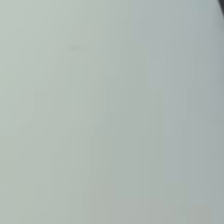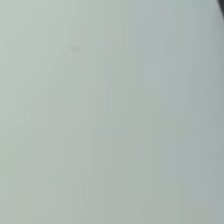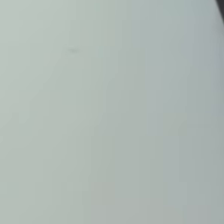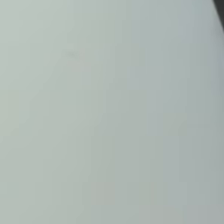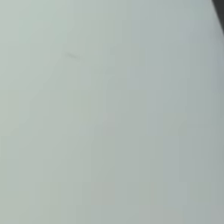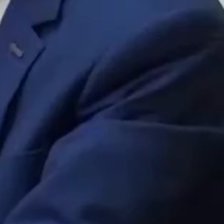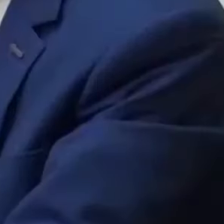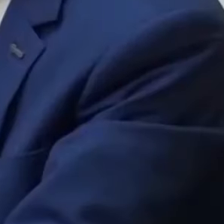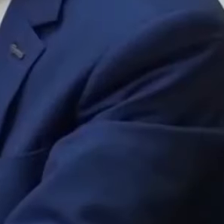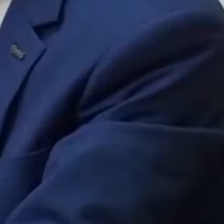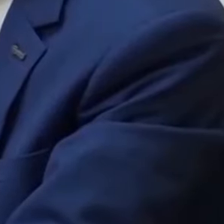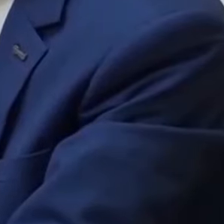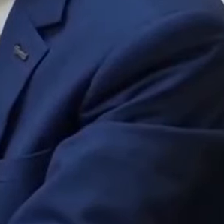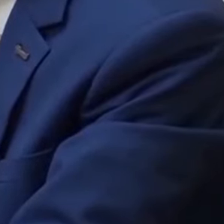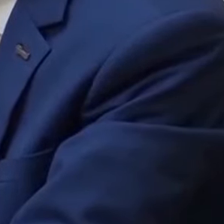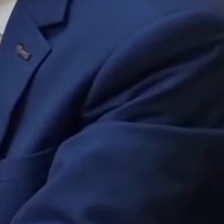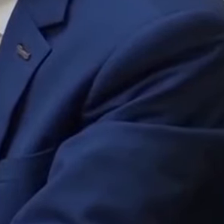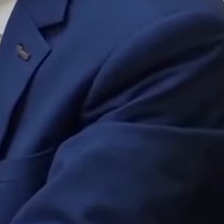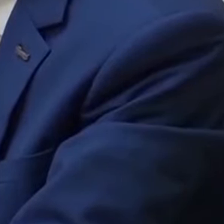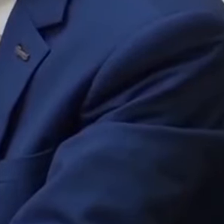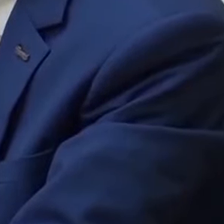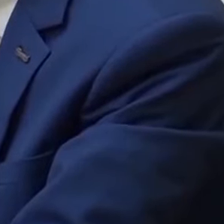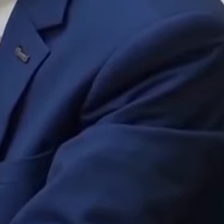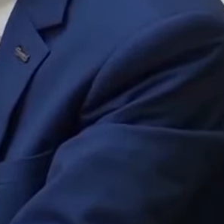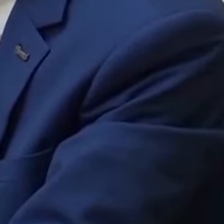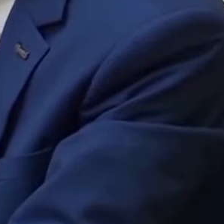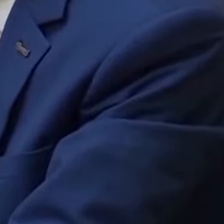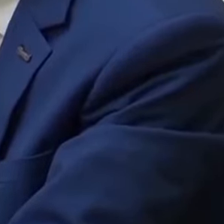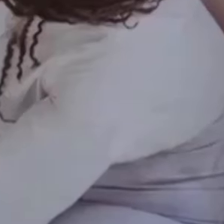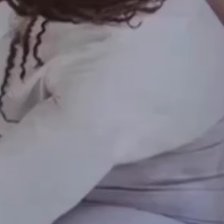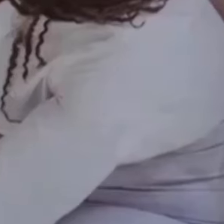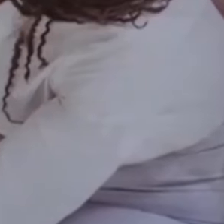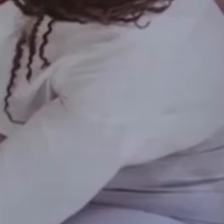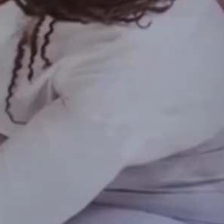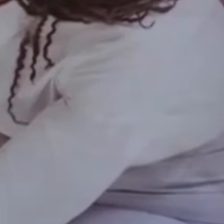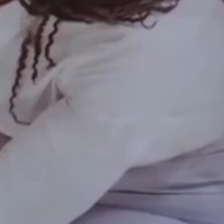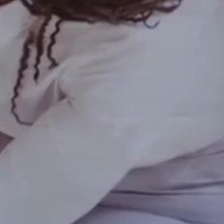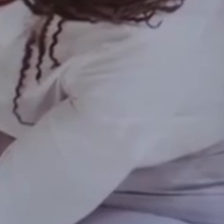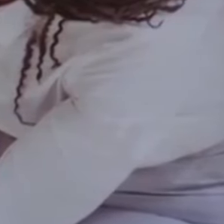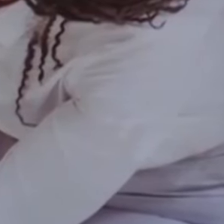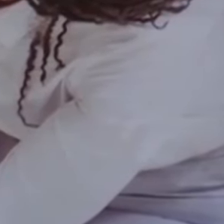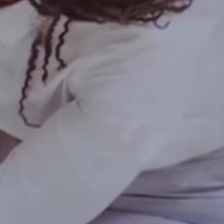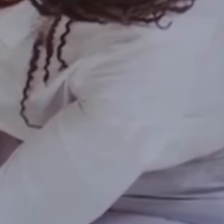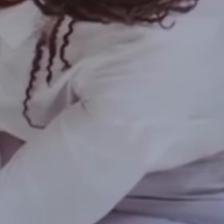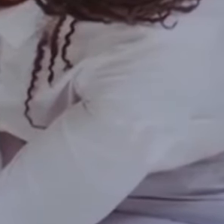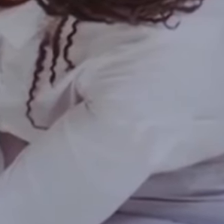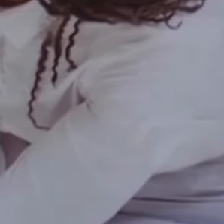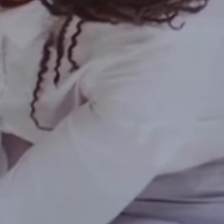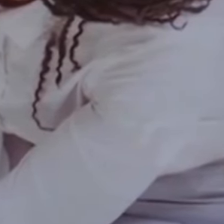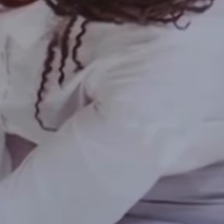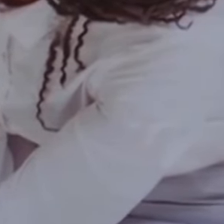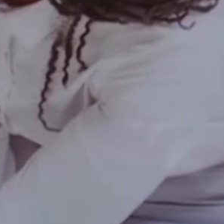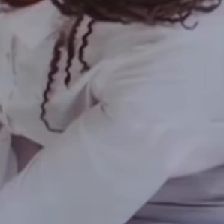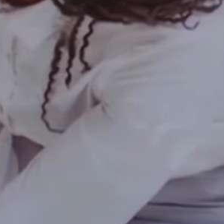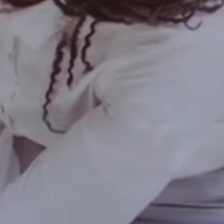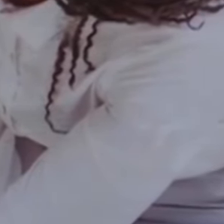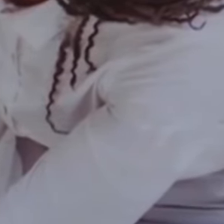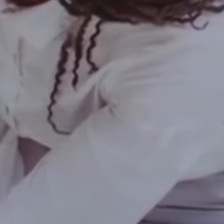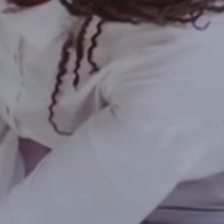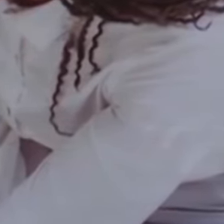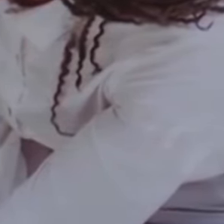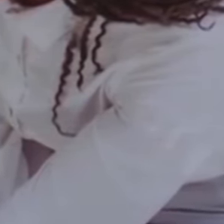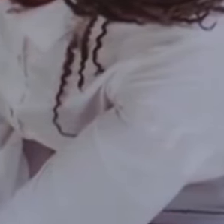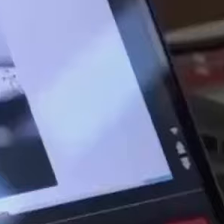du FAEJE et les potentiels futurs chefs d'entreprise. Cette application offre une médiathèque en documents